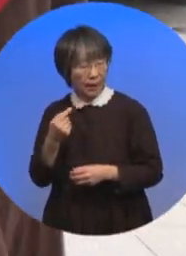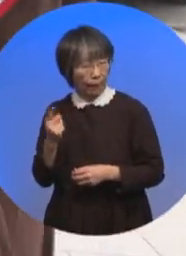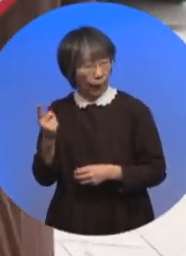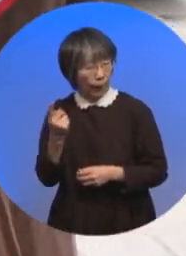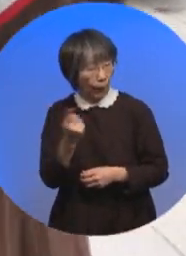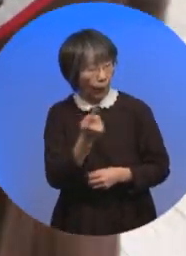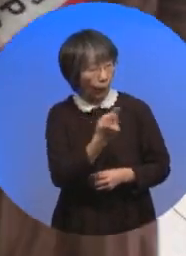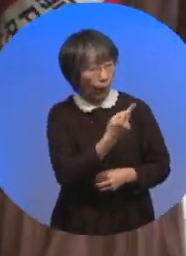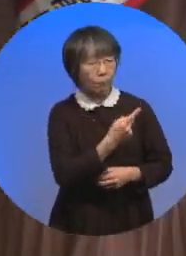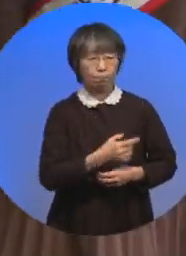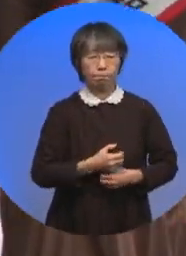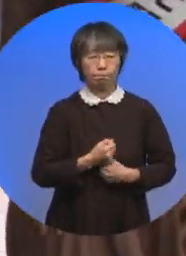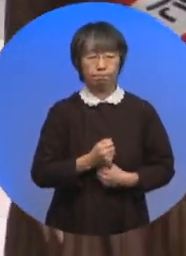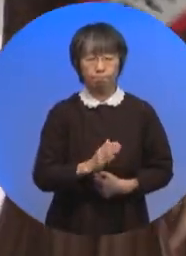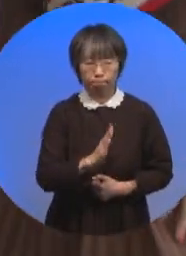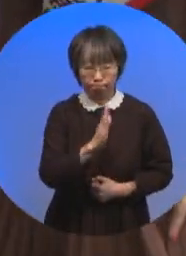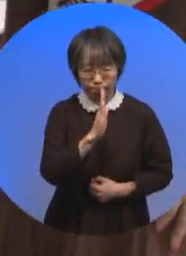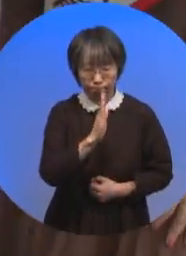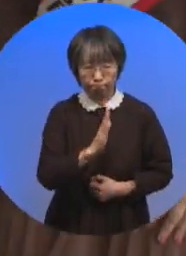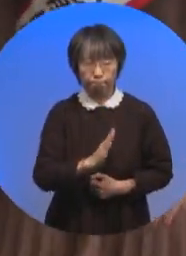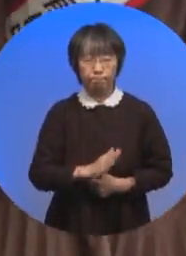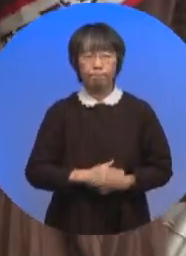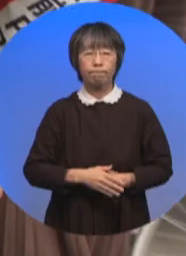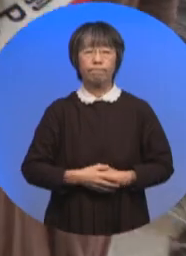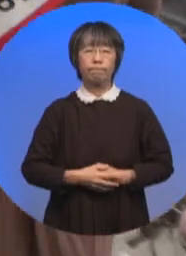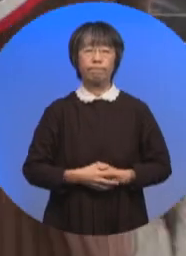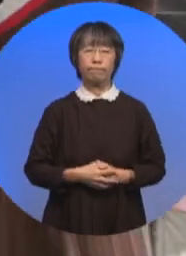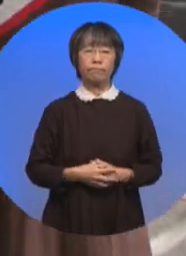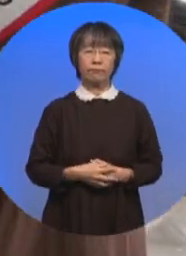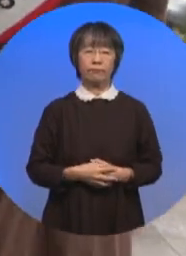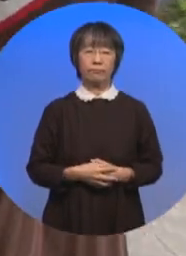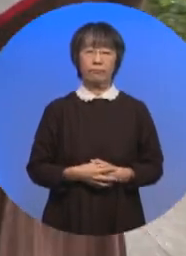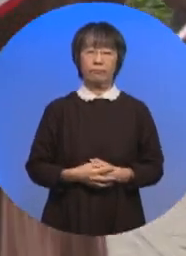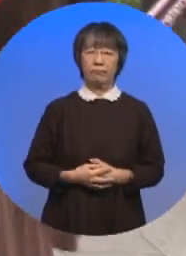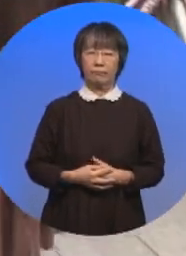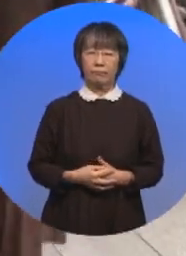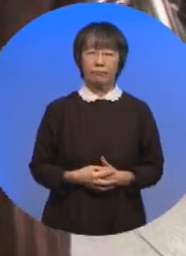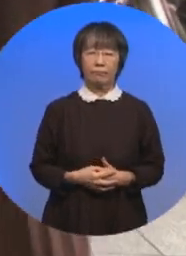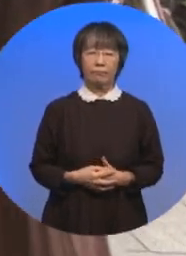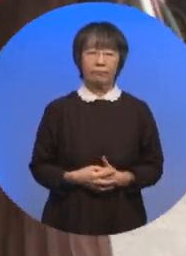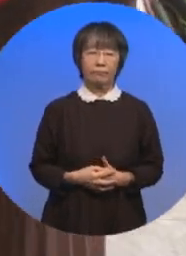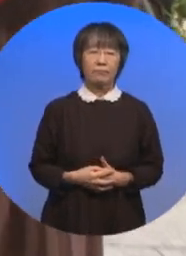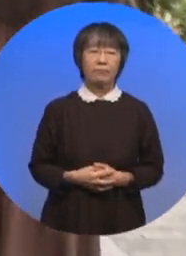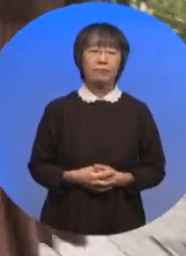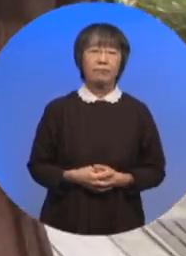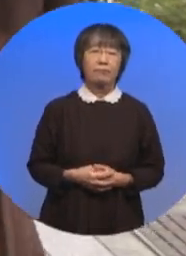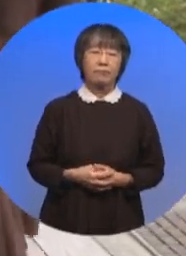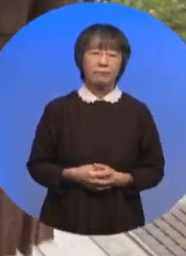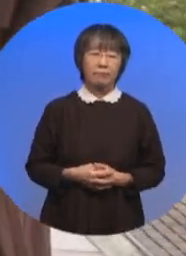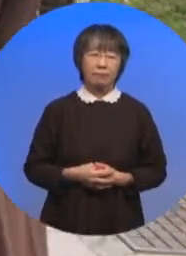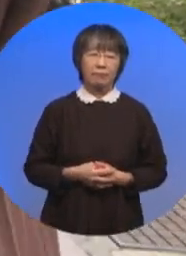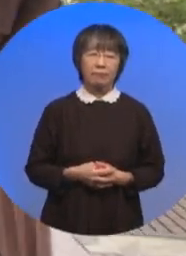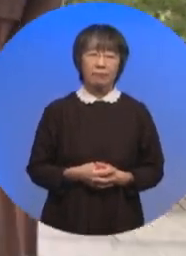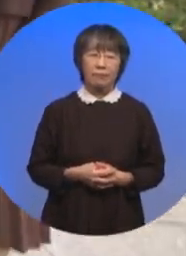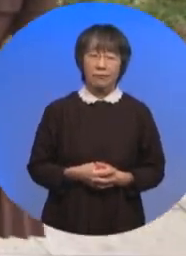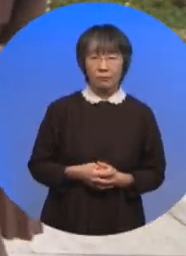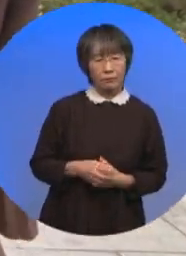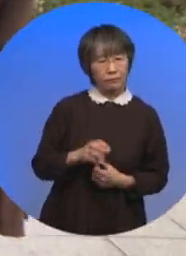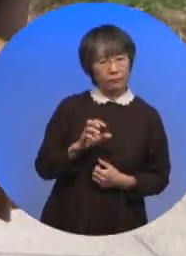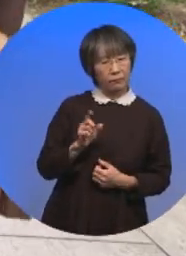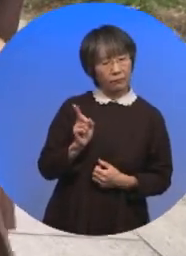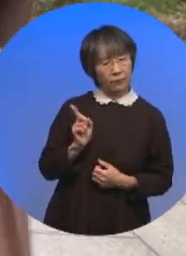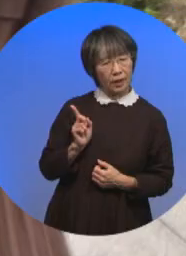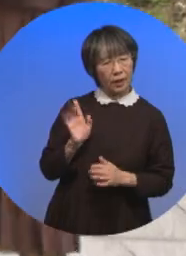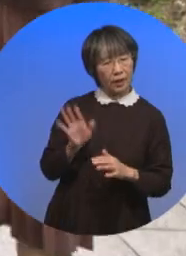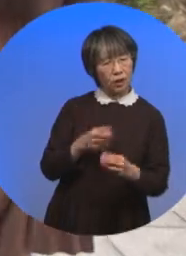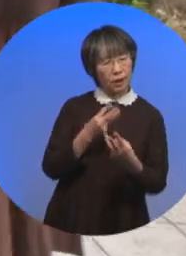けてください。 えんじのジャージ、 はい、はい。 えんじの、あずき、なんか、早稲田のラグビー部かなんか。 みたいなね。スイタの妖精、スイタの